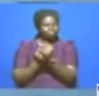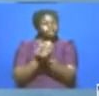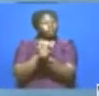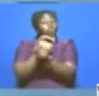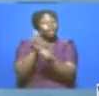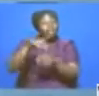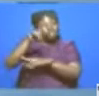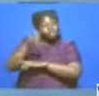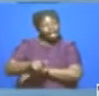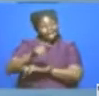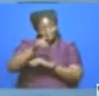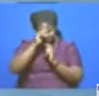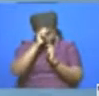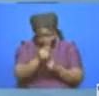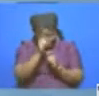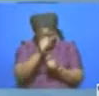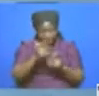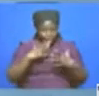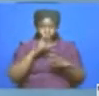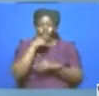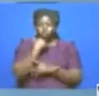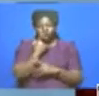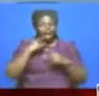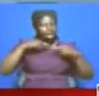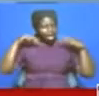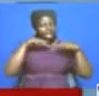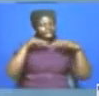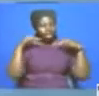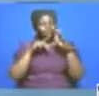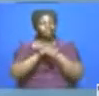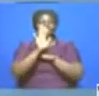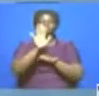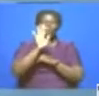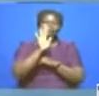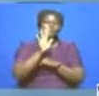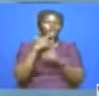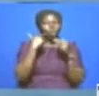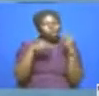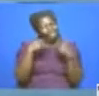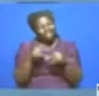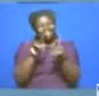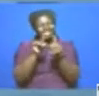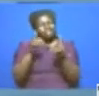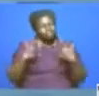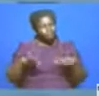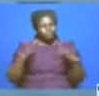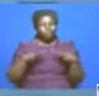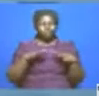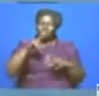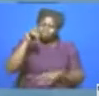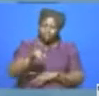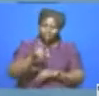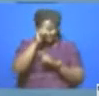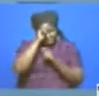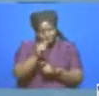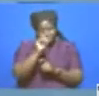respect the people who are eating in your joint as human beings. We must respect your